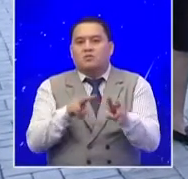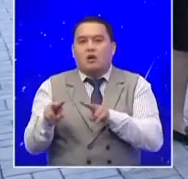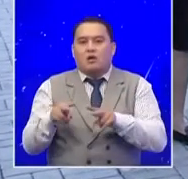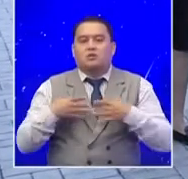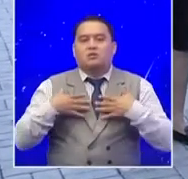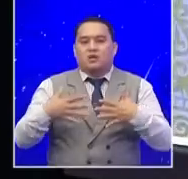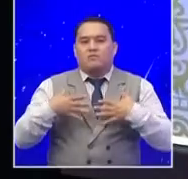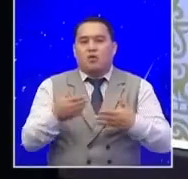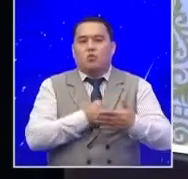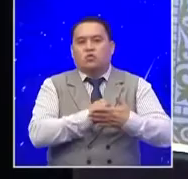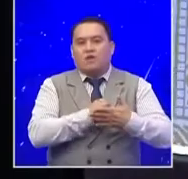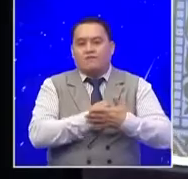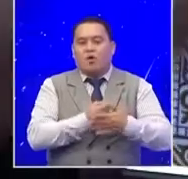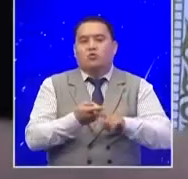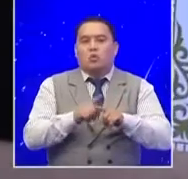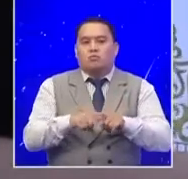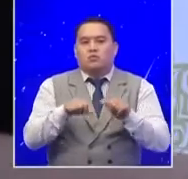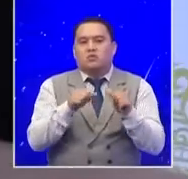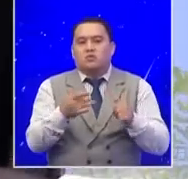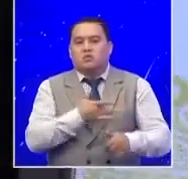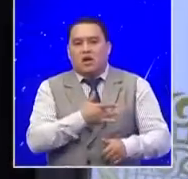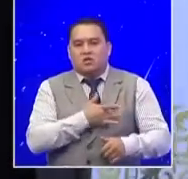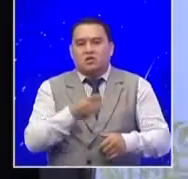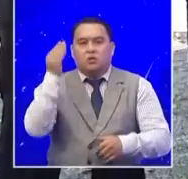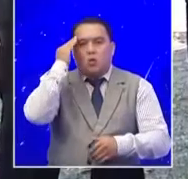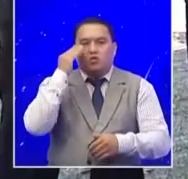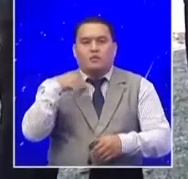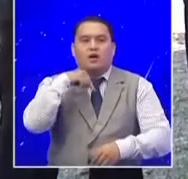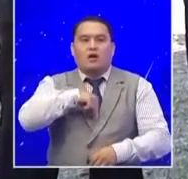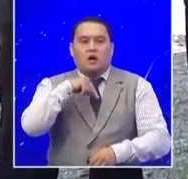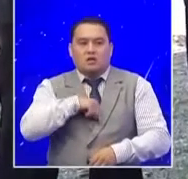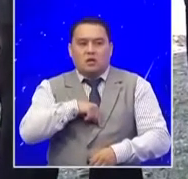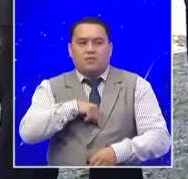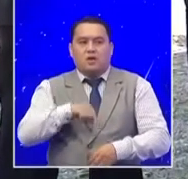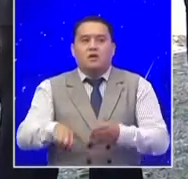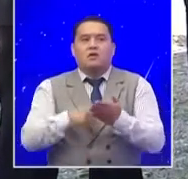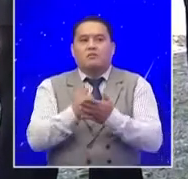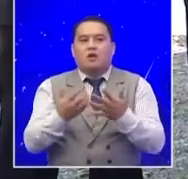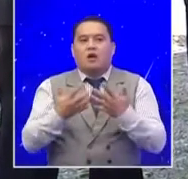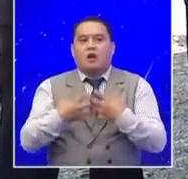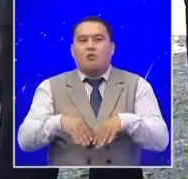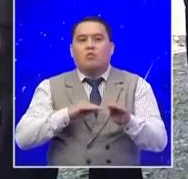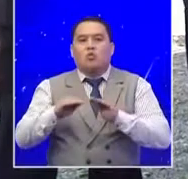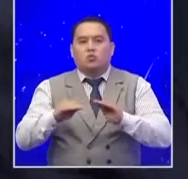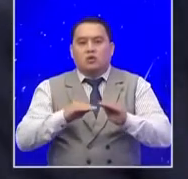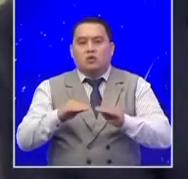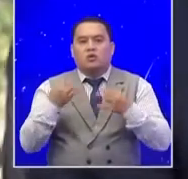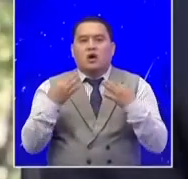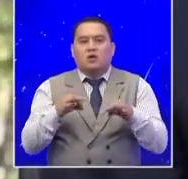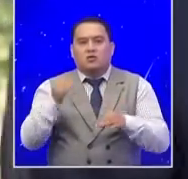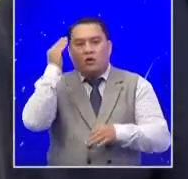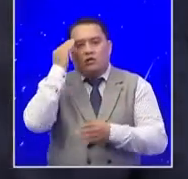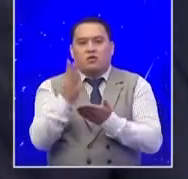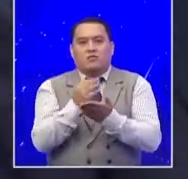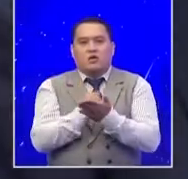ритм сердца, давление и многие другие показатели жизнеспособности организма. При этом аппарат в высоком цифровом разрешении способен